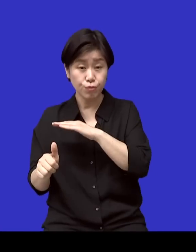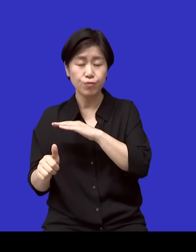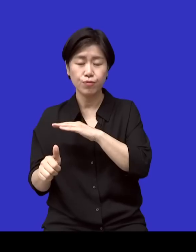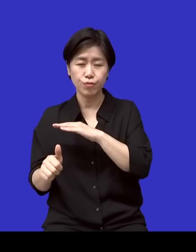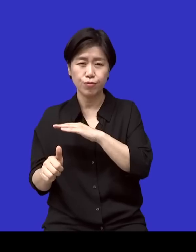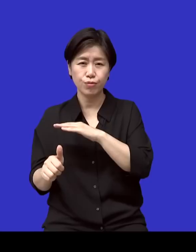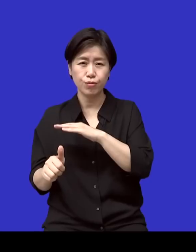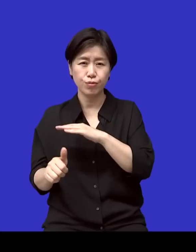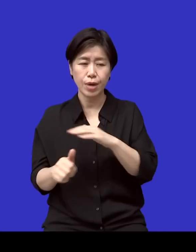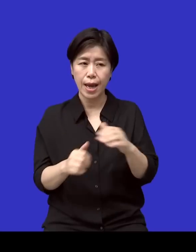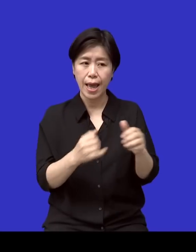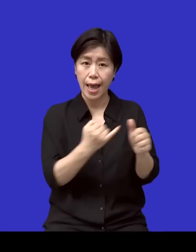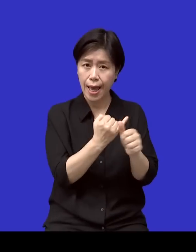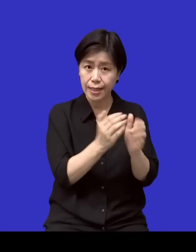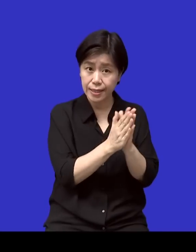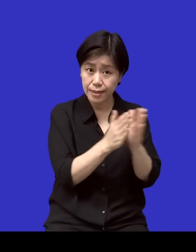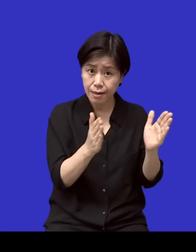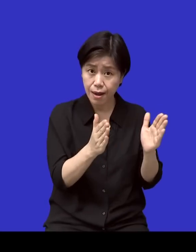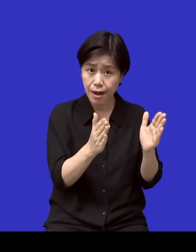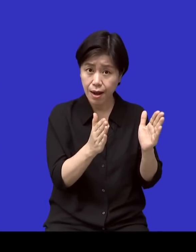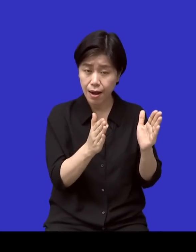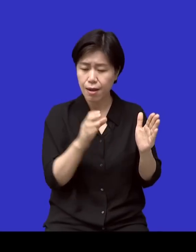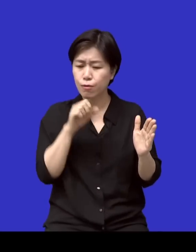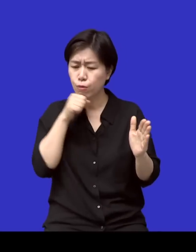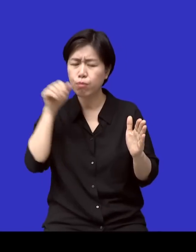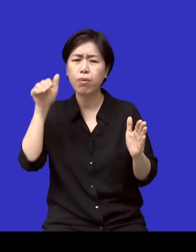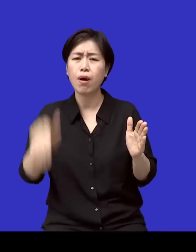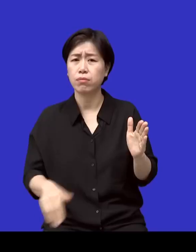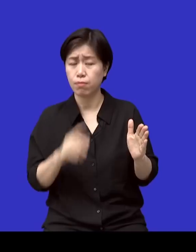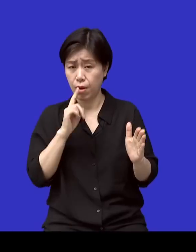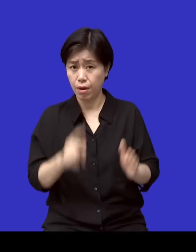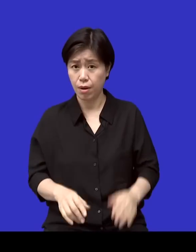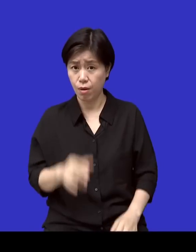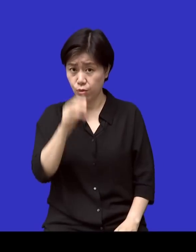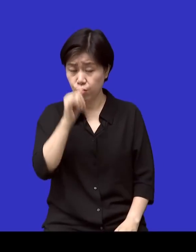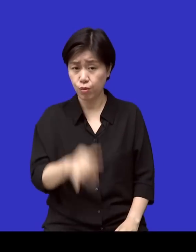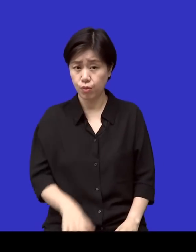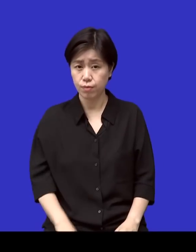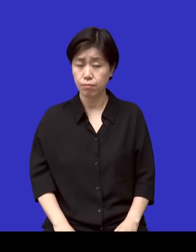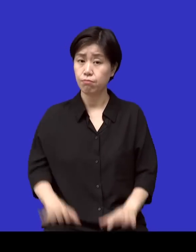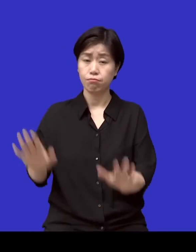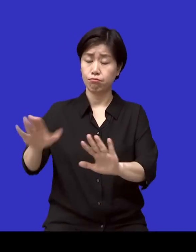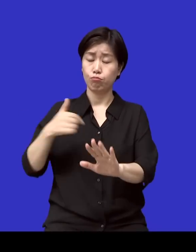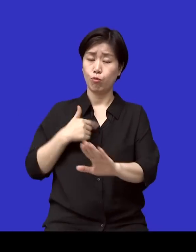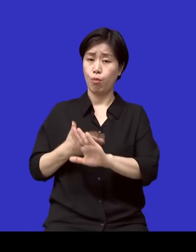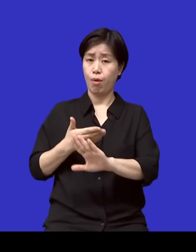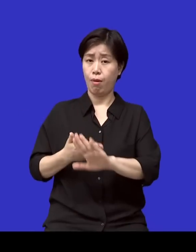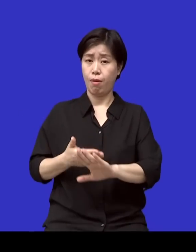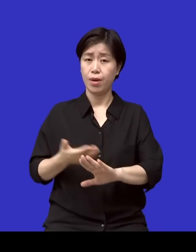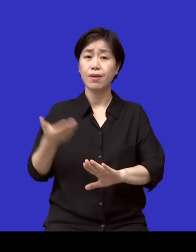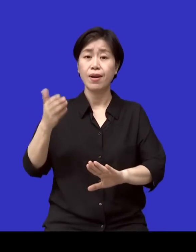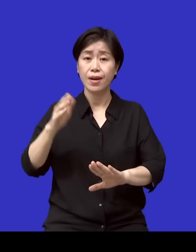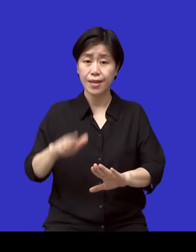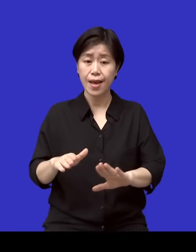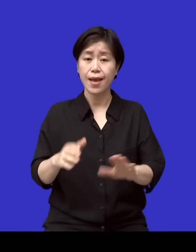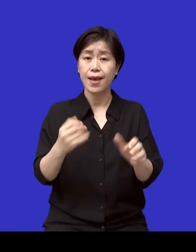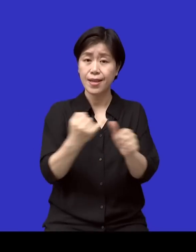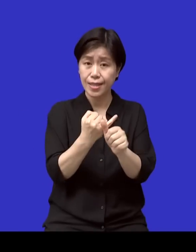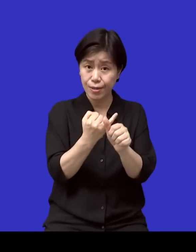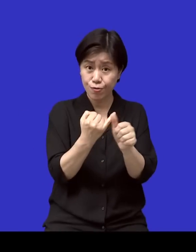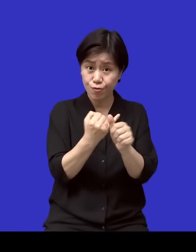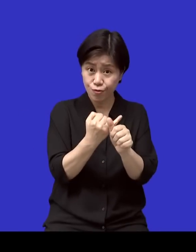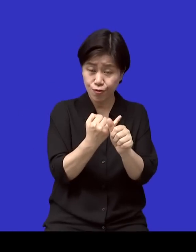저는 그 전년도 남자친구랑 사귈 때 예. 가장 성적이 좋았어요. 그랬어요? 근데 이제 남자친구랑 헤어질